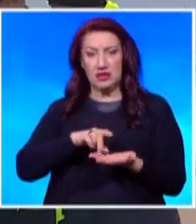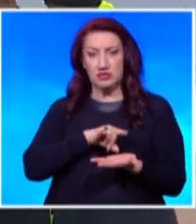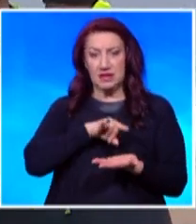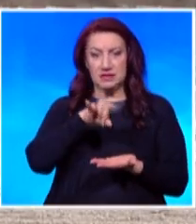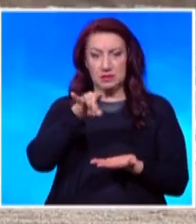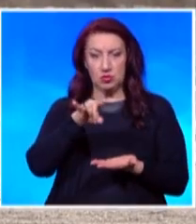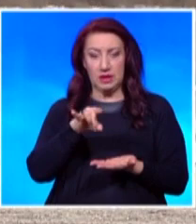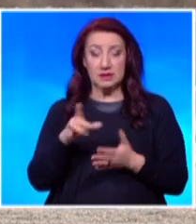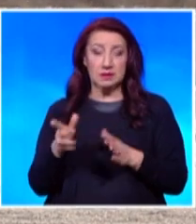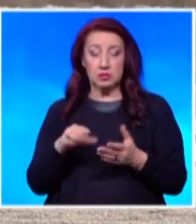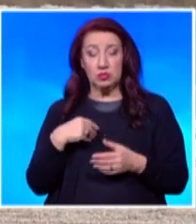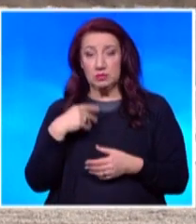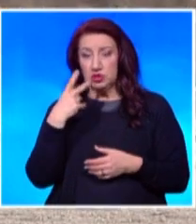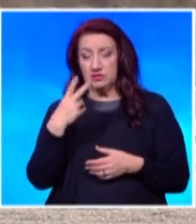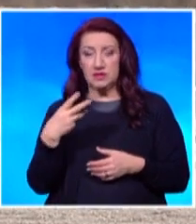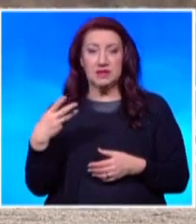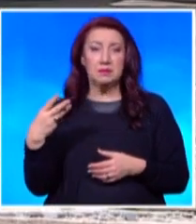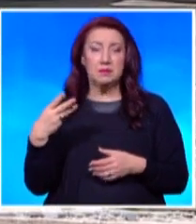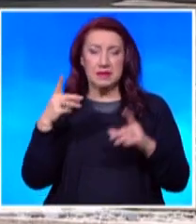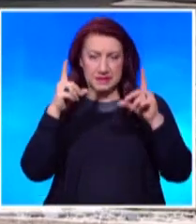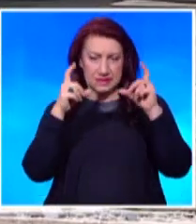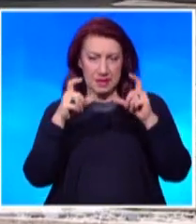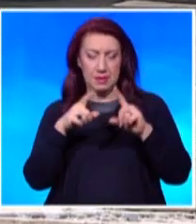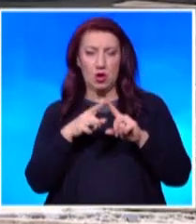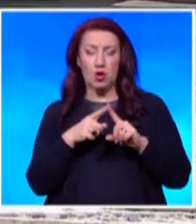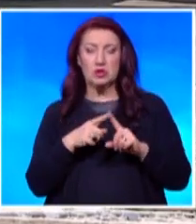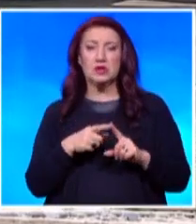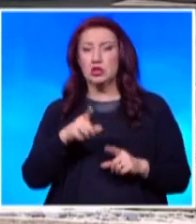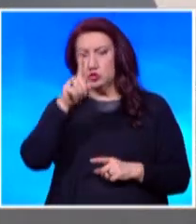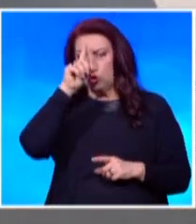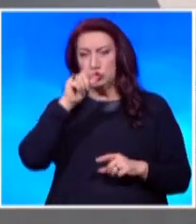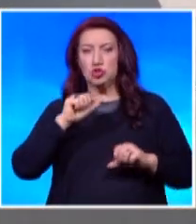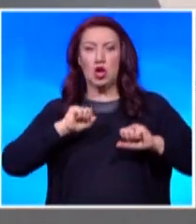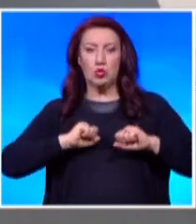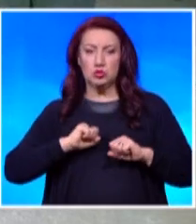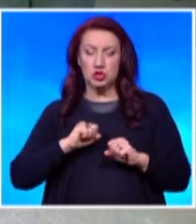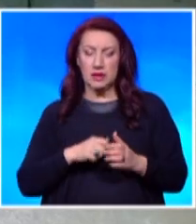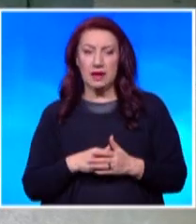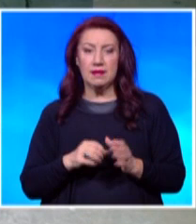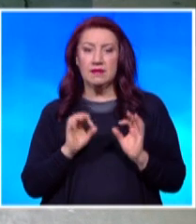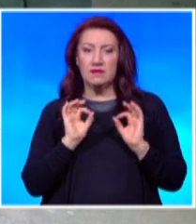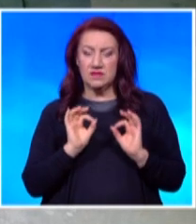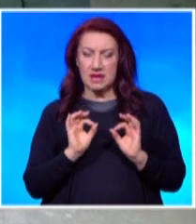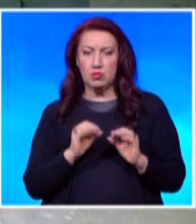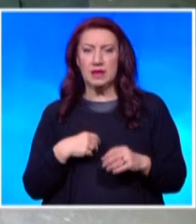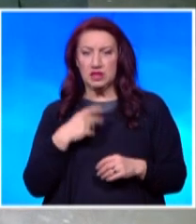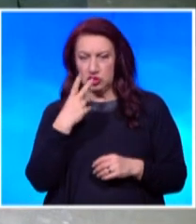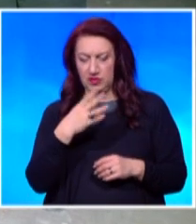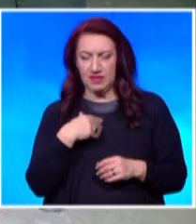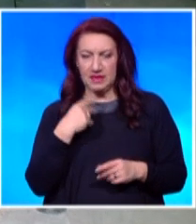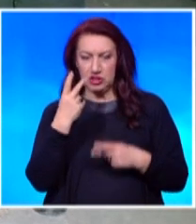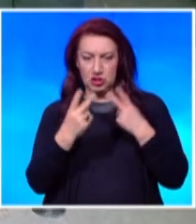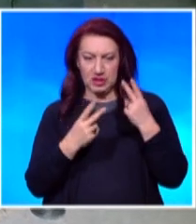предполагам, че ще можем да видим и снимки от екипите на Столичната община, които ви ни предоставихте. Всеки момент ще ги видят нашите зрители. Ето